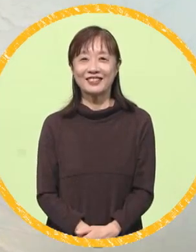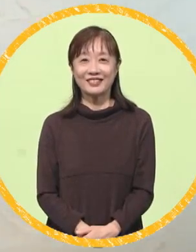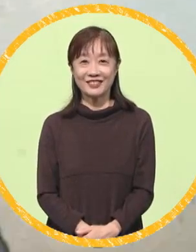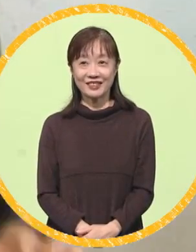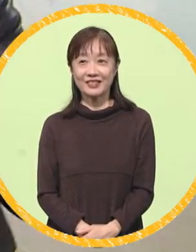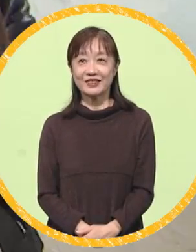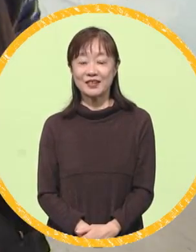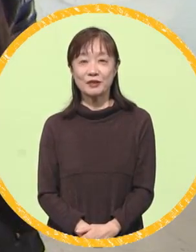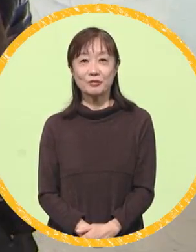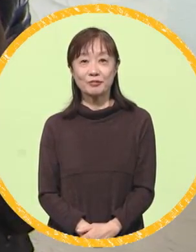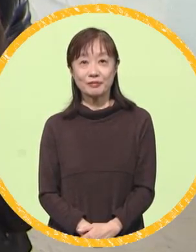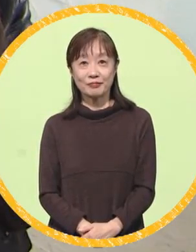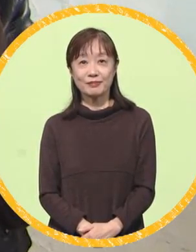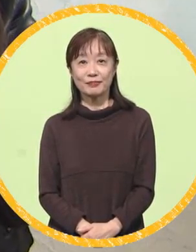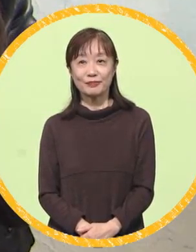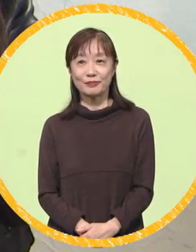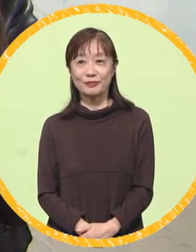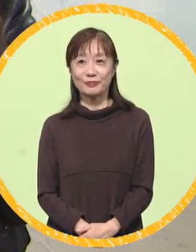っ、あっ、うん、